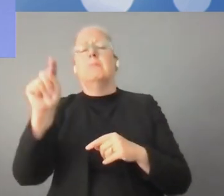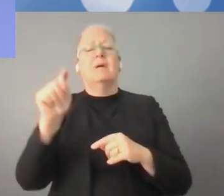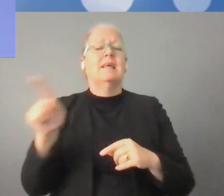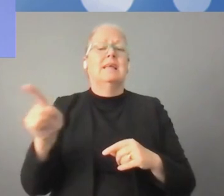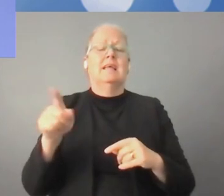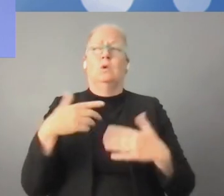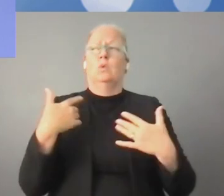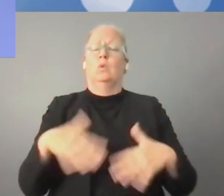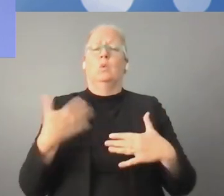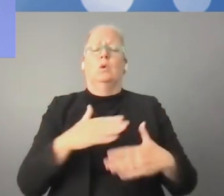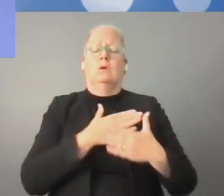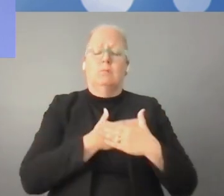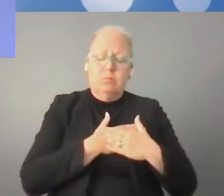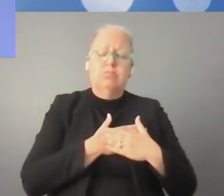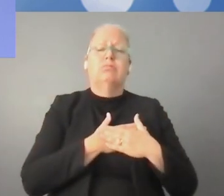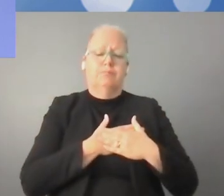они